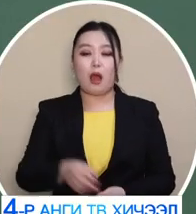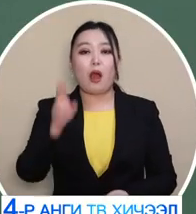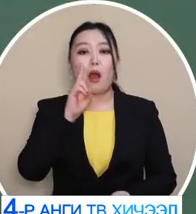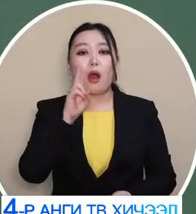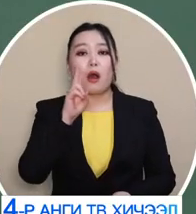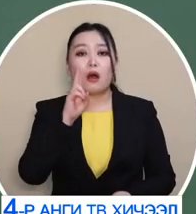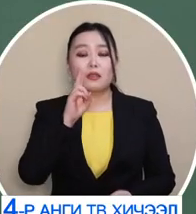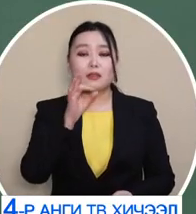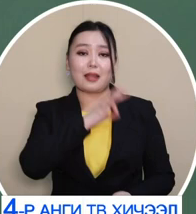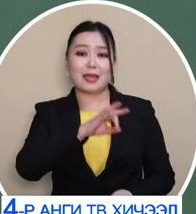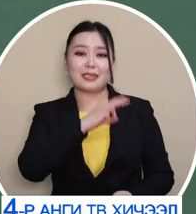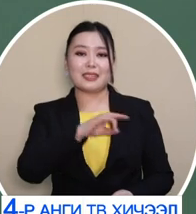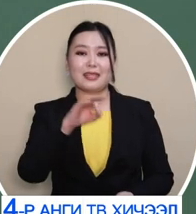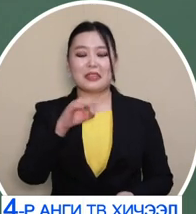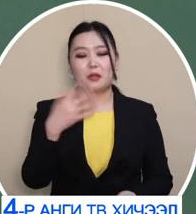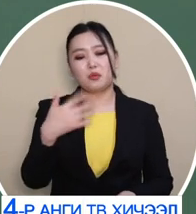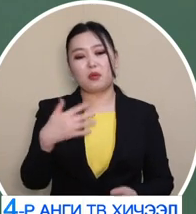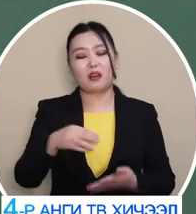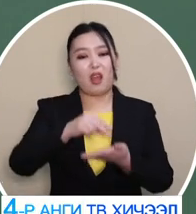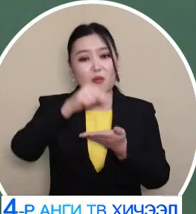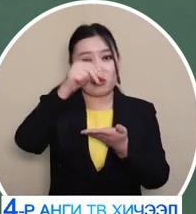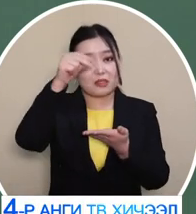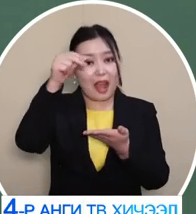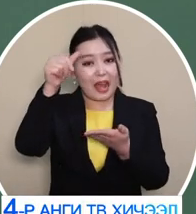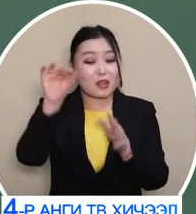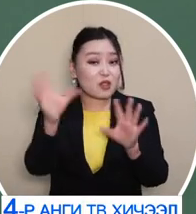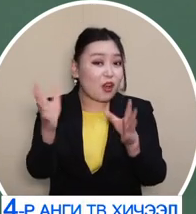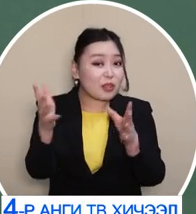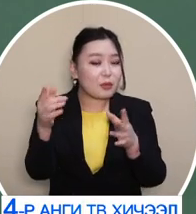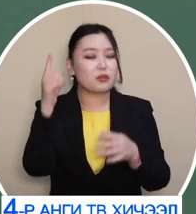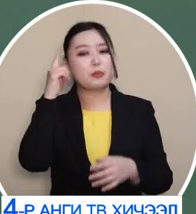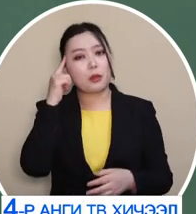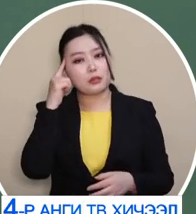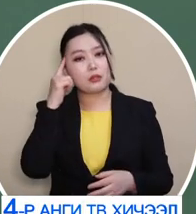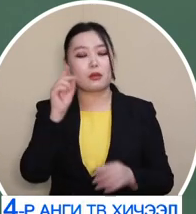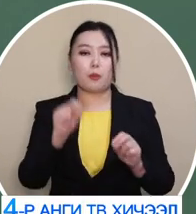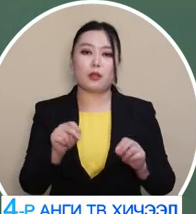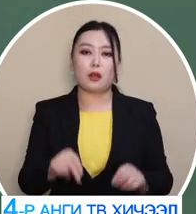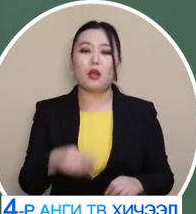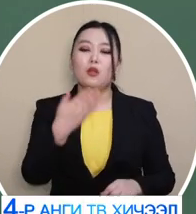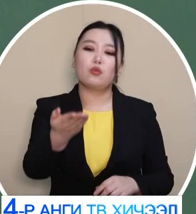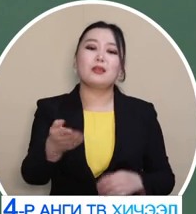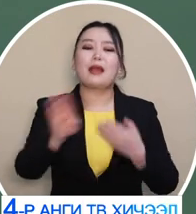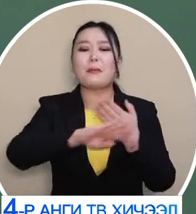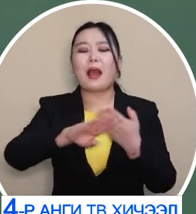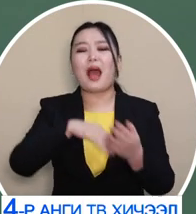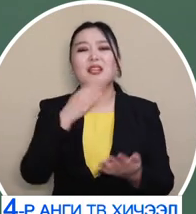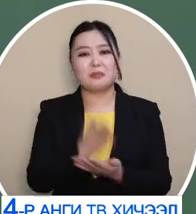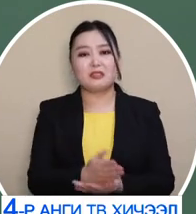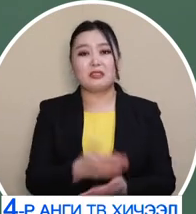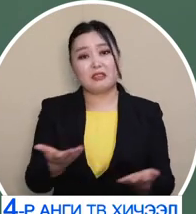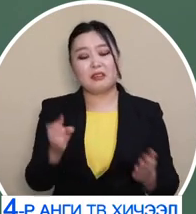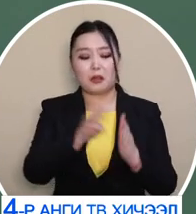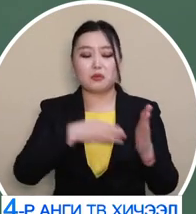хэргэлдэг энгийн одоо будаагаар шоолдог юм болов уу гэж бодсон учраас түүнийг өмгүүлж хамгаалж байсан. А гэтэл шүлгийн